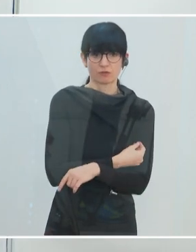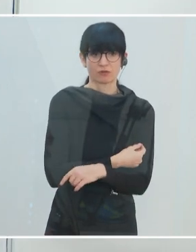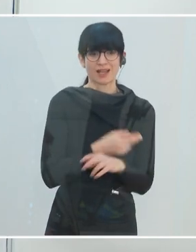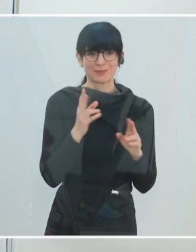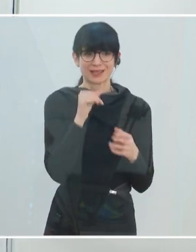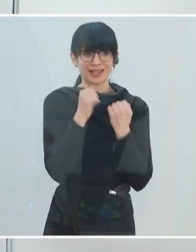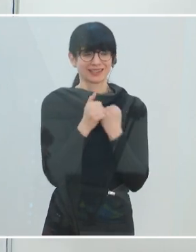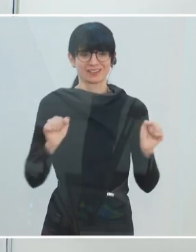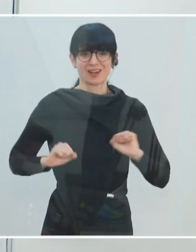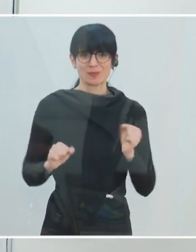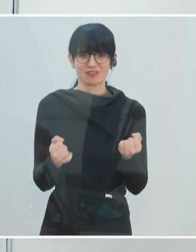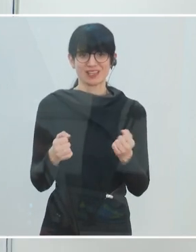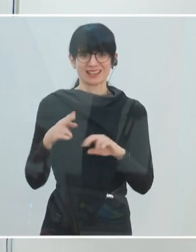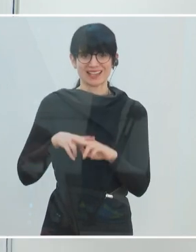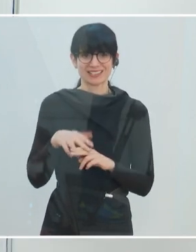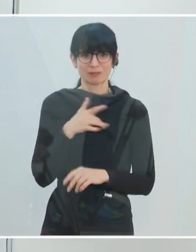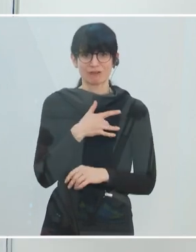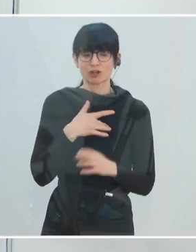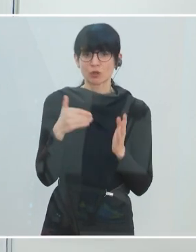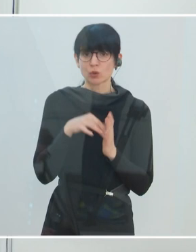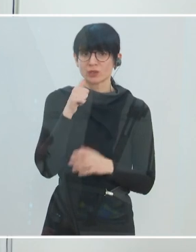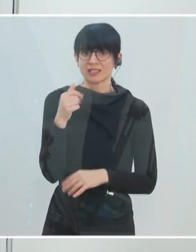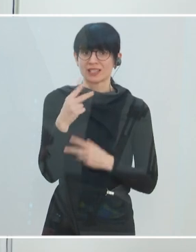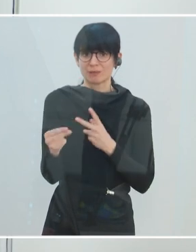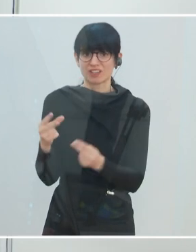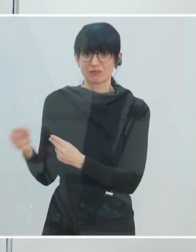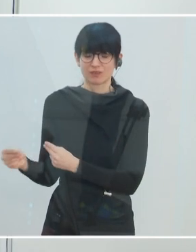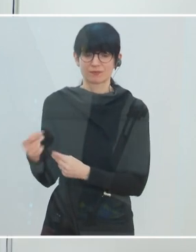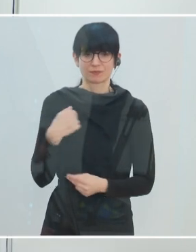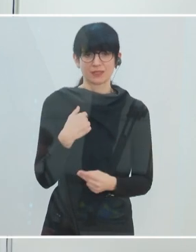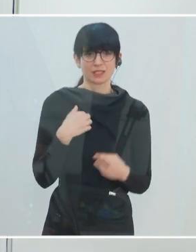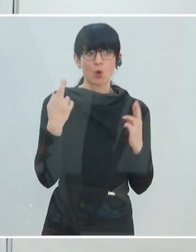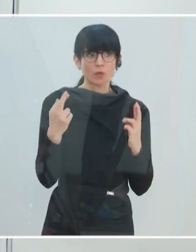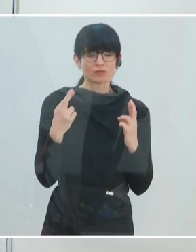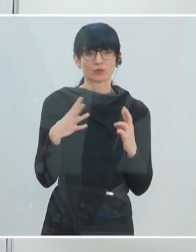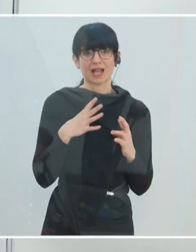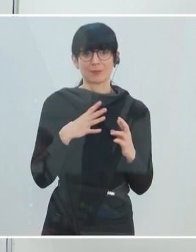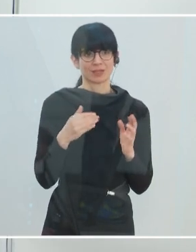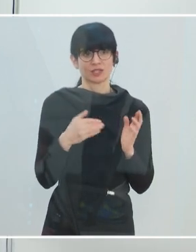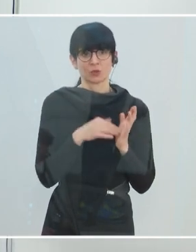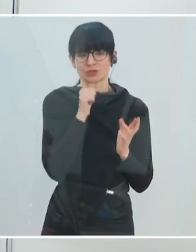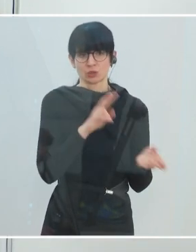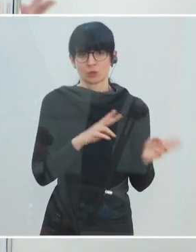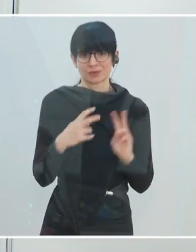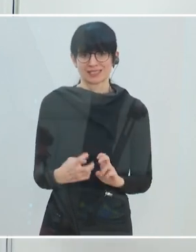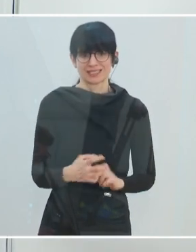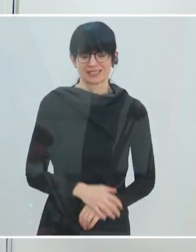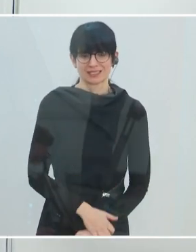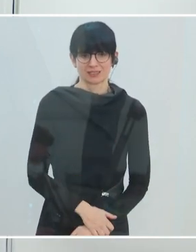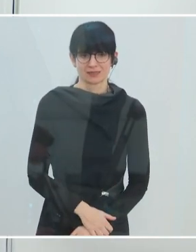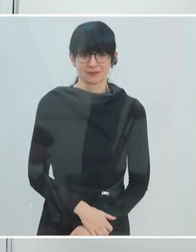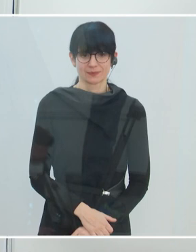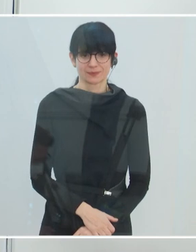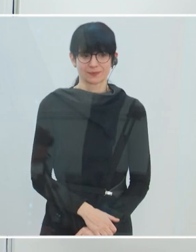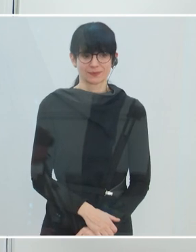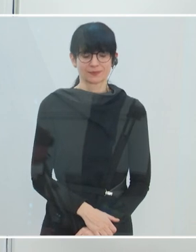nicht so frei bewegen, wie ich will, weil der Rest der Bevölkerung noch geschützt werden muss. Das heißt, ich habe zwar die Hoffnung von mir, aber ich kann noch nicht. Das ist eine ganz schwierige Phase, jetzt unabhängig von dem, was